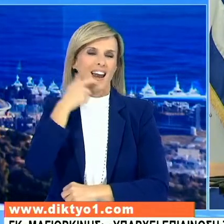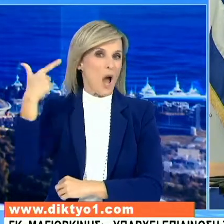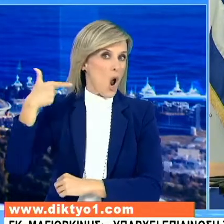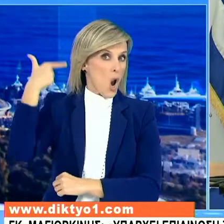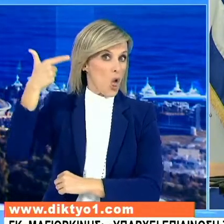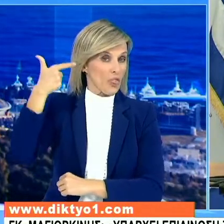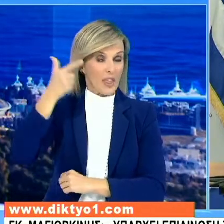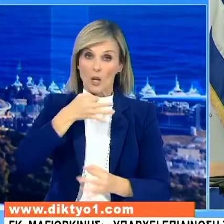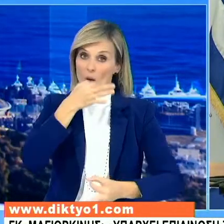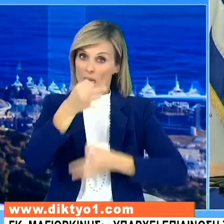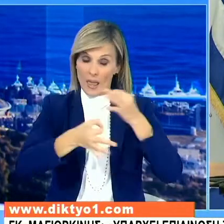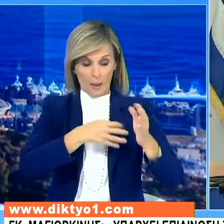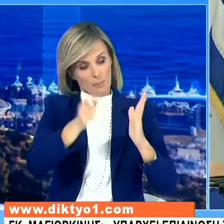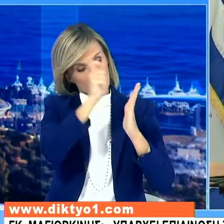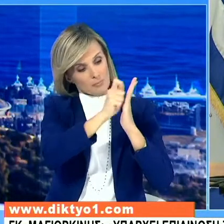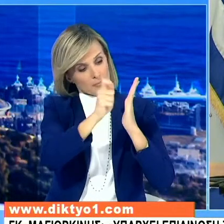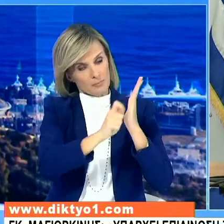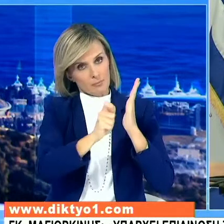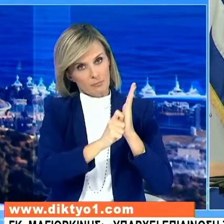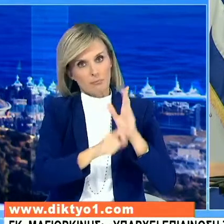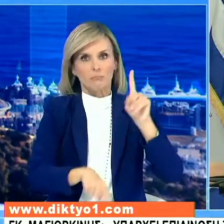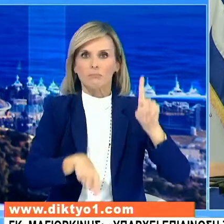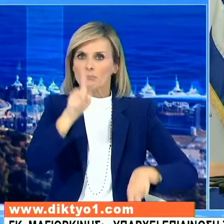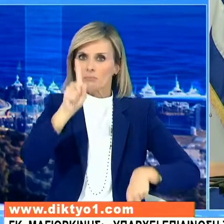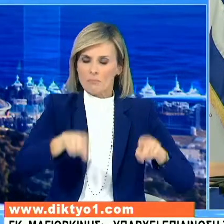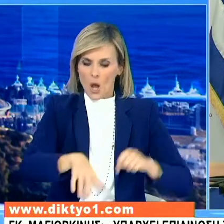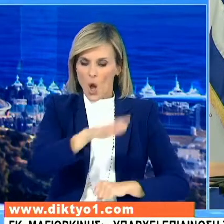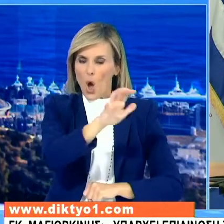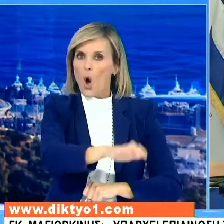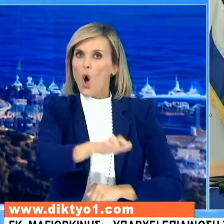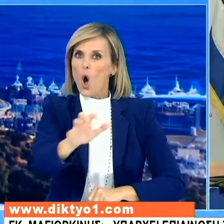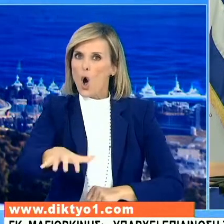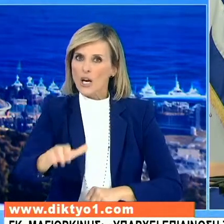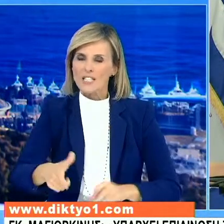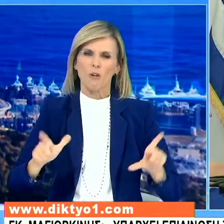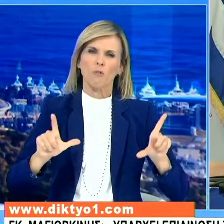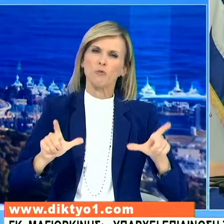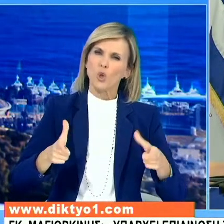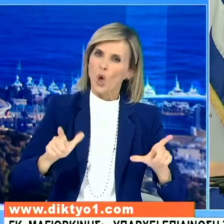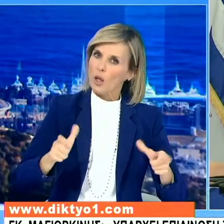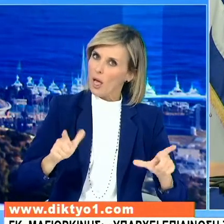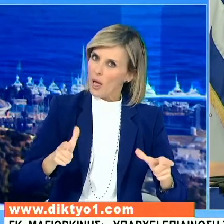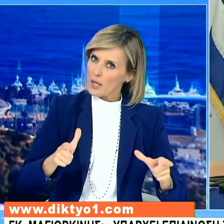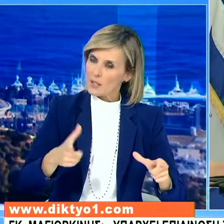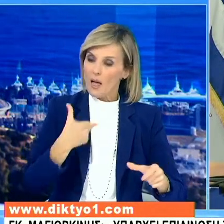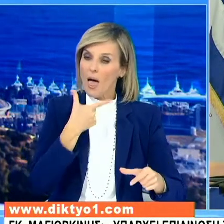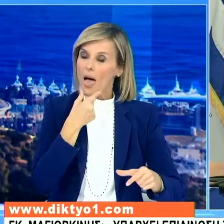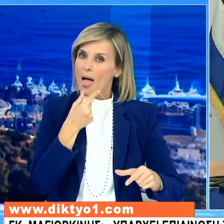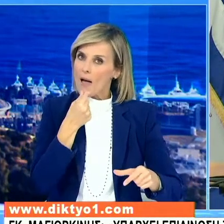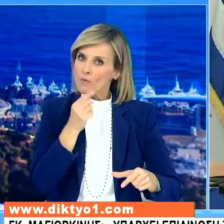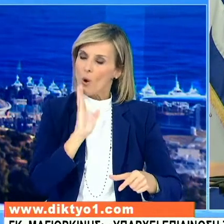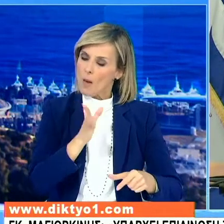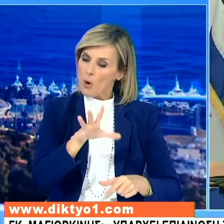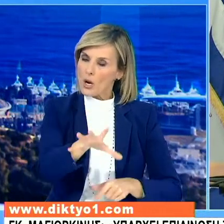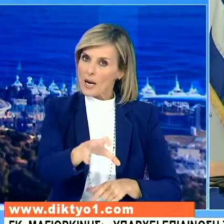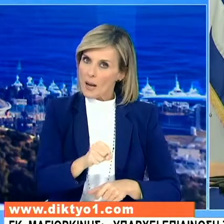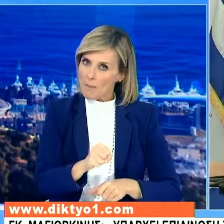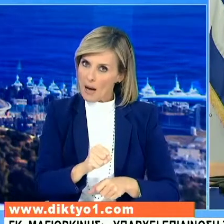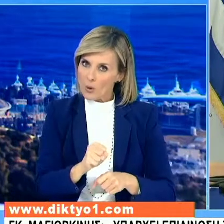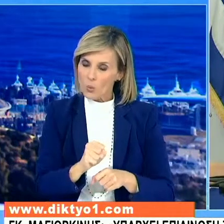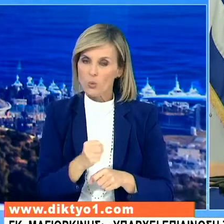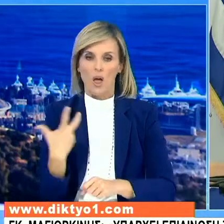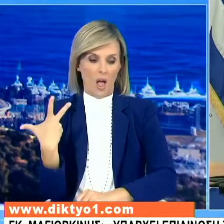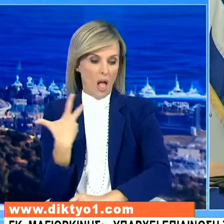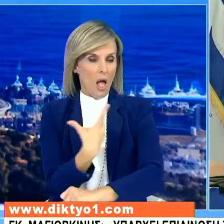ενέδειξε ότι αν οι χώρες χαμηλού και μέσου εισοδήματος είχαν ευκολότερη πρόσβαση στον εμβολιασμό για COVID, τότε η ανάπτυξή τους στα επόμενα χρόνια